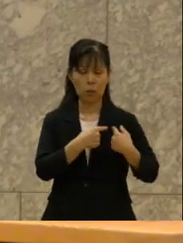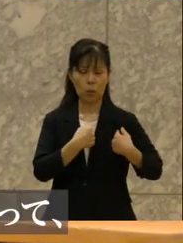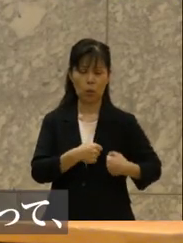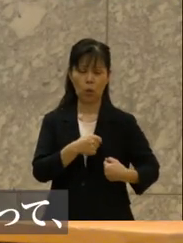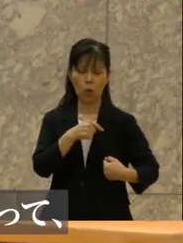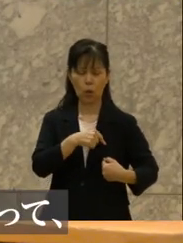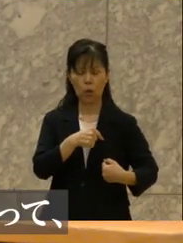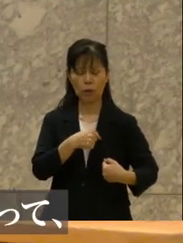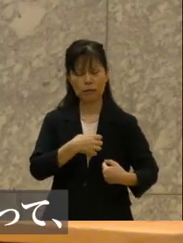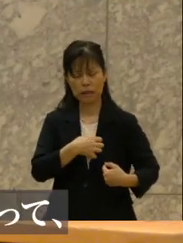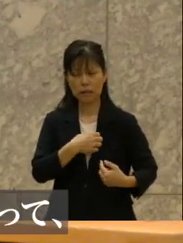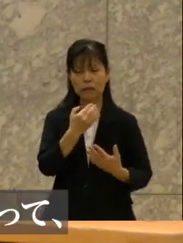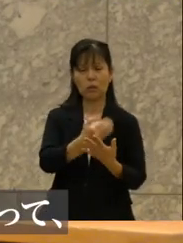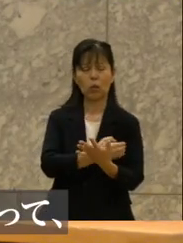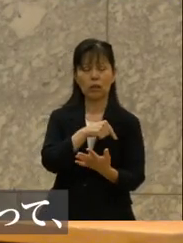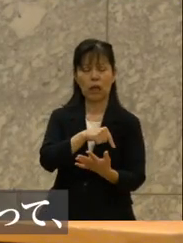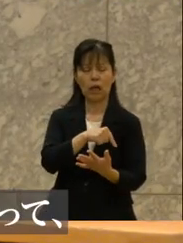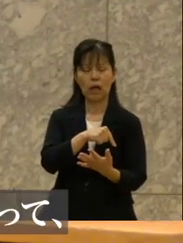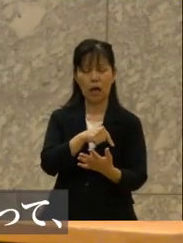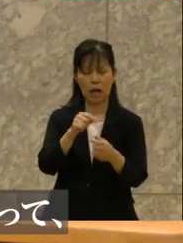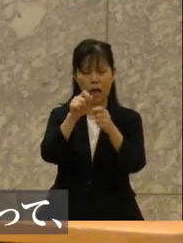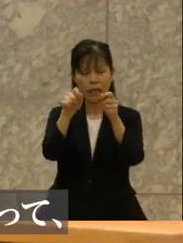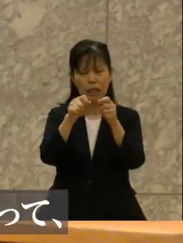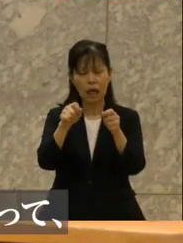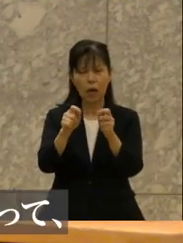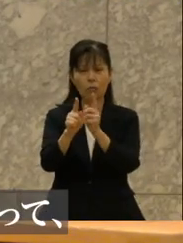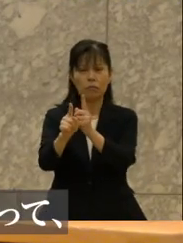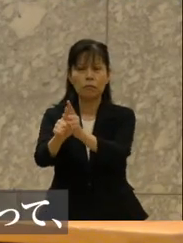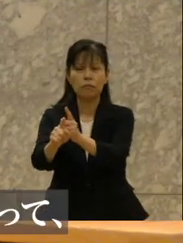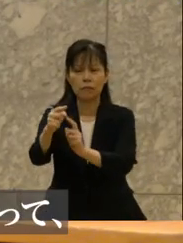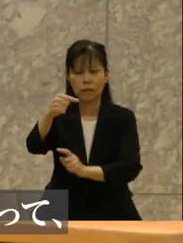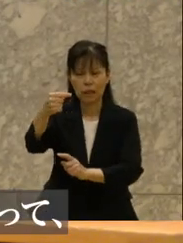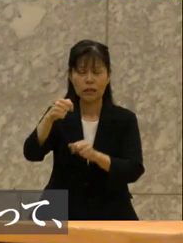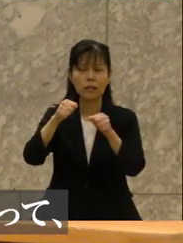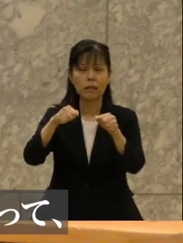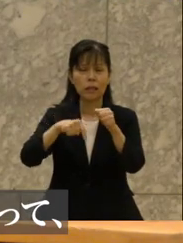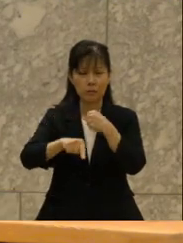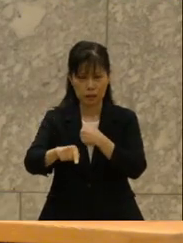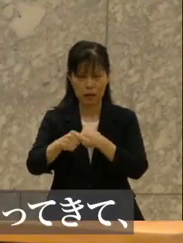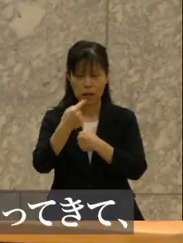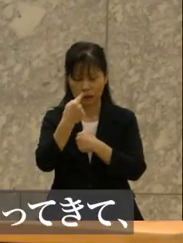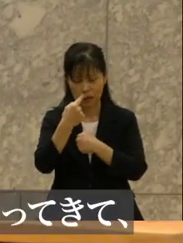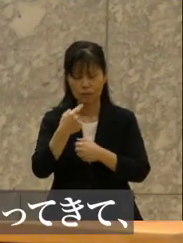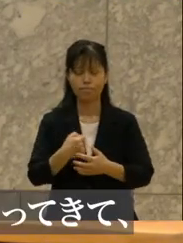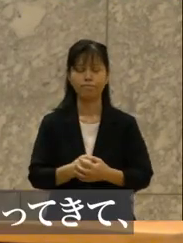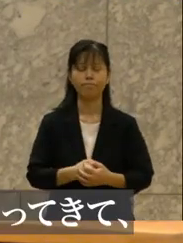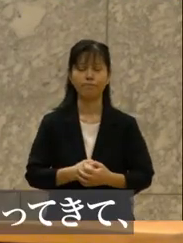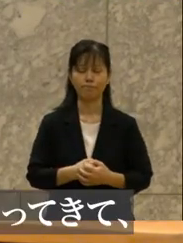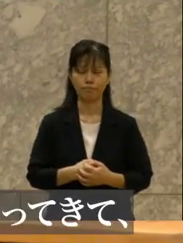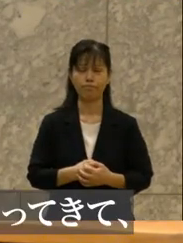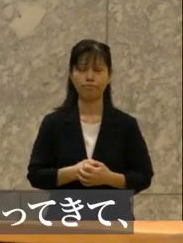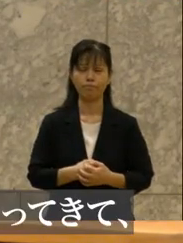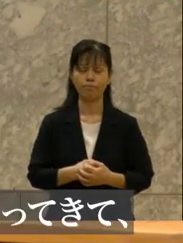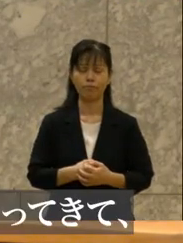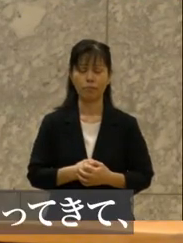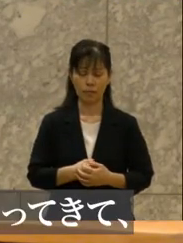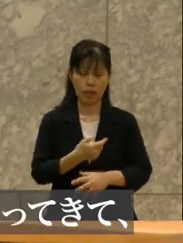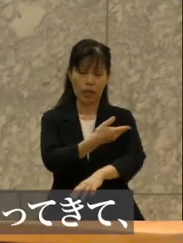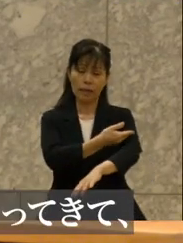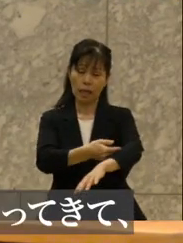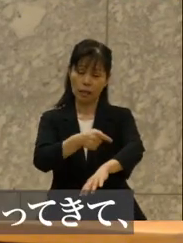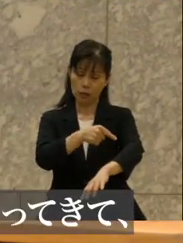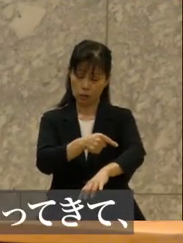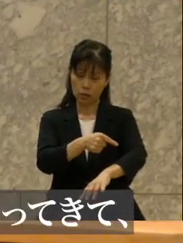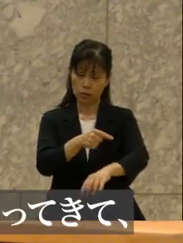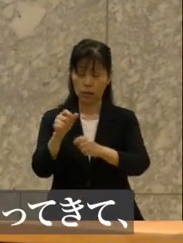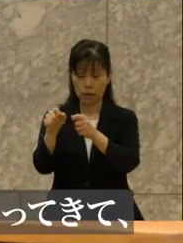たってことは自分自身がやっぱり結果を一番追い求めていたんだなっていうのは思ってでもやっぱり家庭が大事